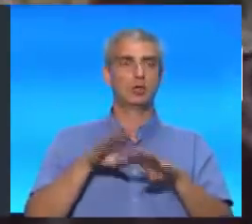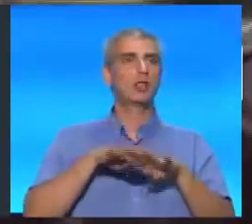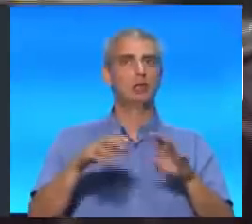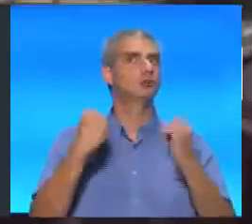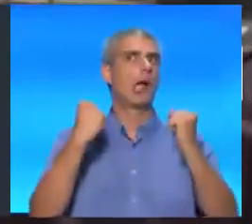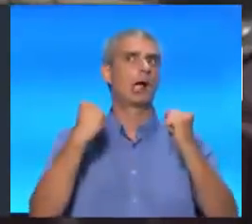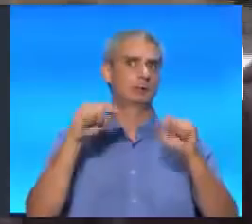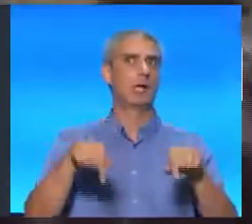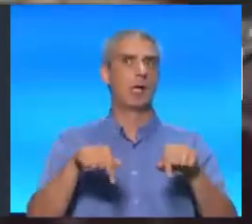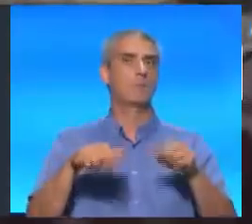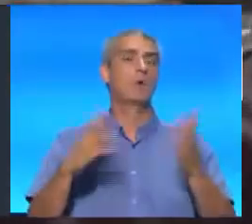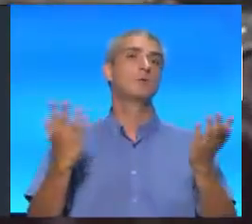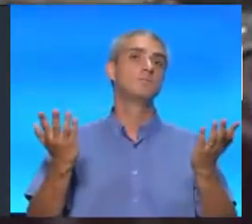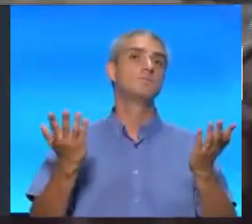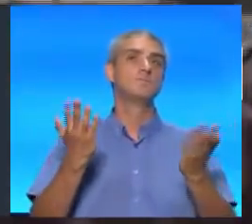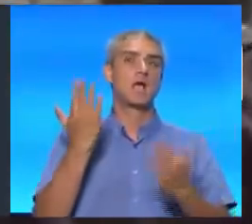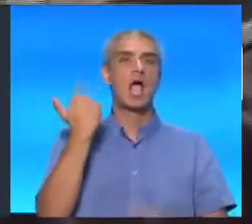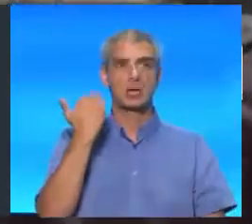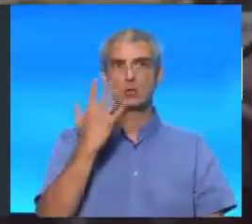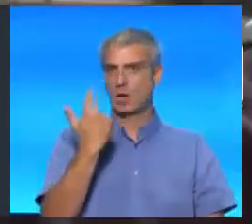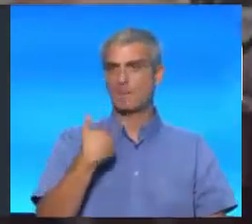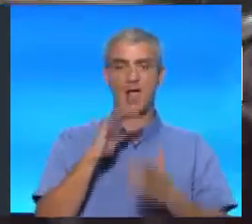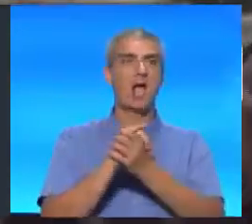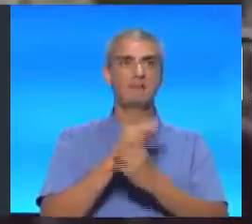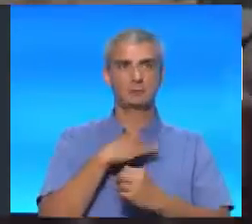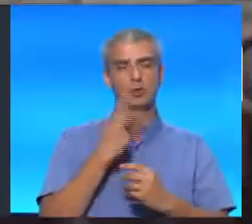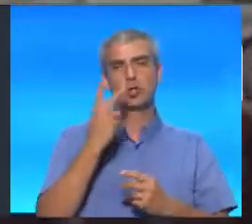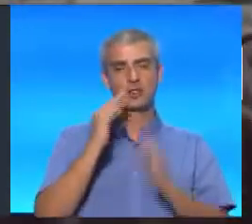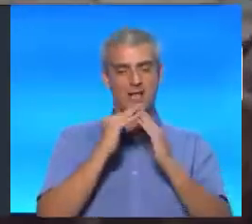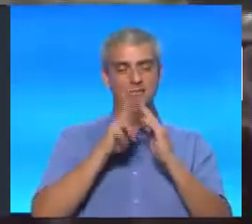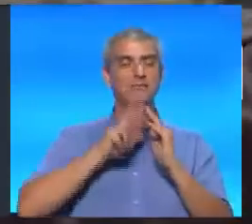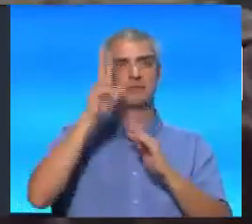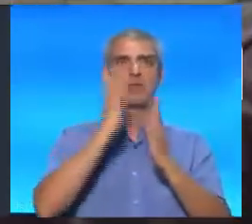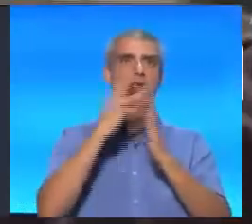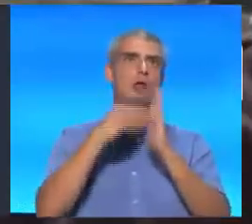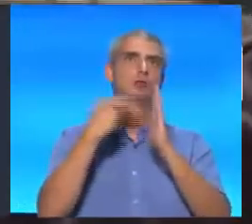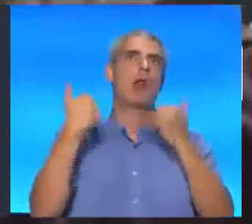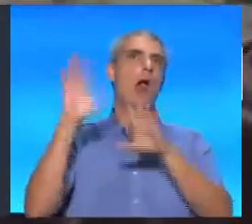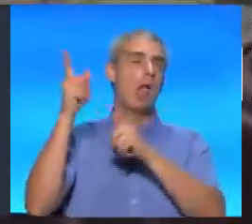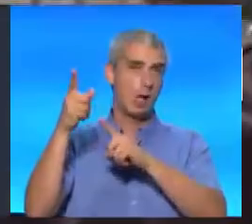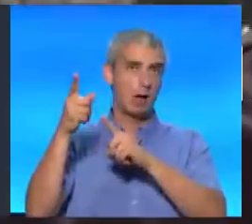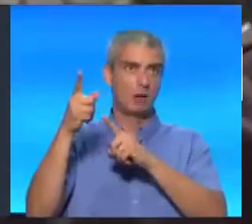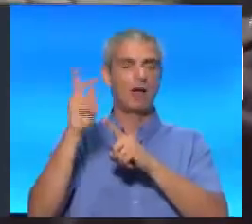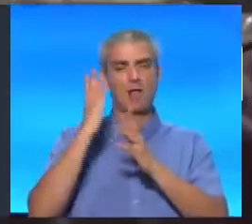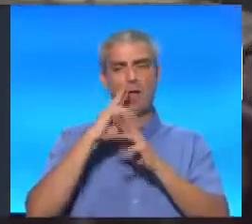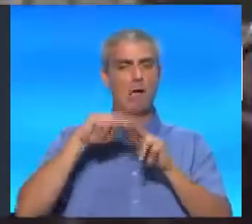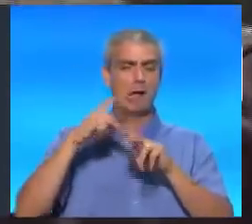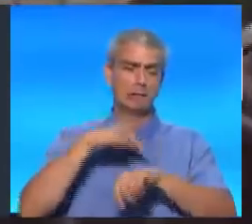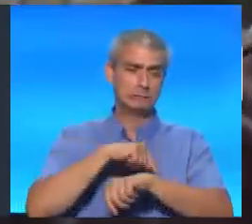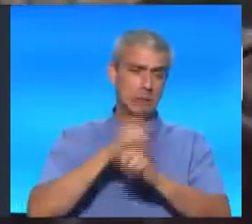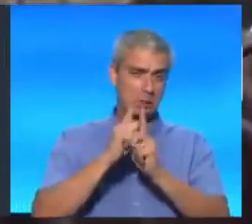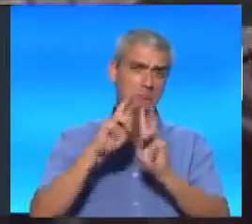פה, והיו, יש לי כמה חברים קצת יותר צפונית מאיתנו שאיבדו את החשמל, אבל זה חזר להם אחרי קצת זמן.